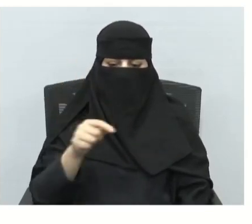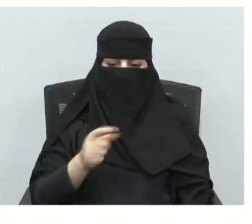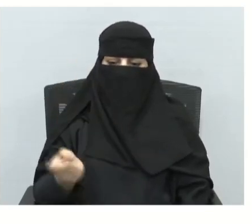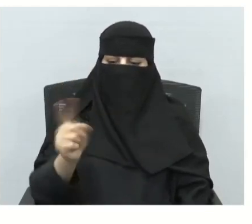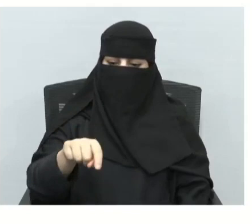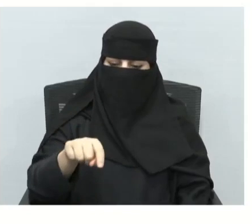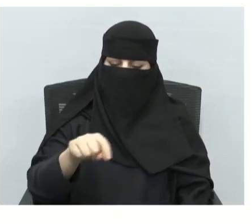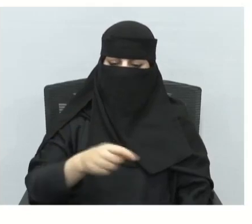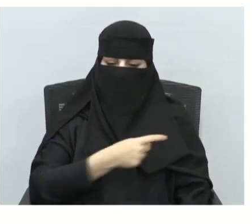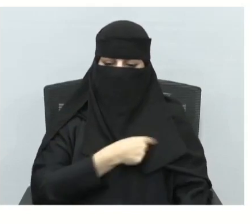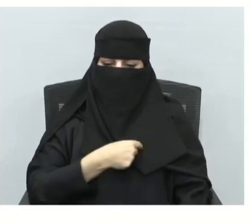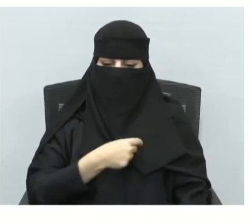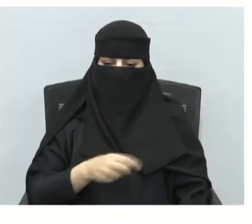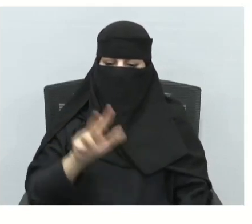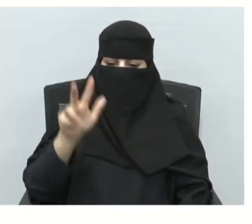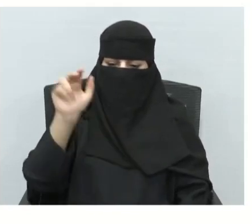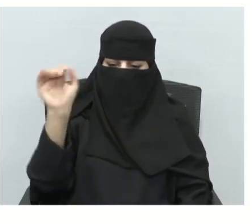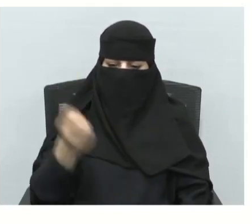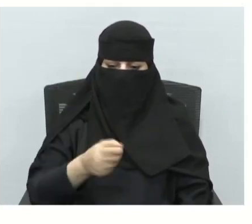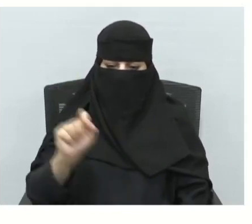بعد ان نسمي الحرف